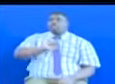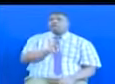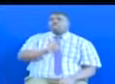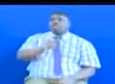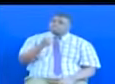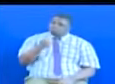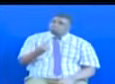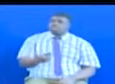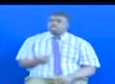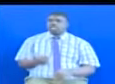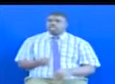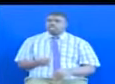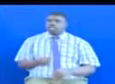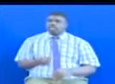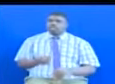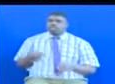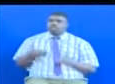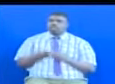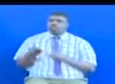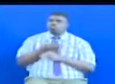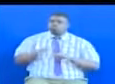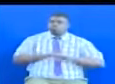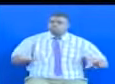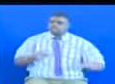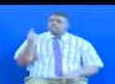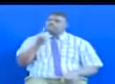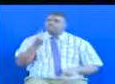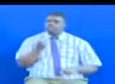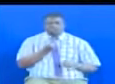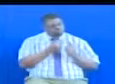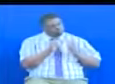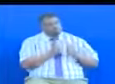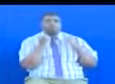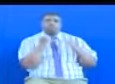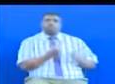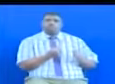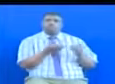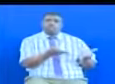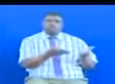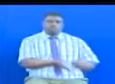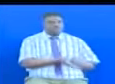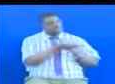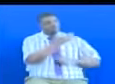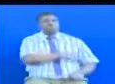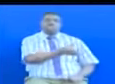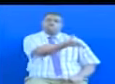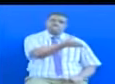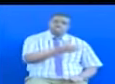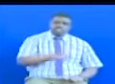hapa, anasema alizungumza paka kuhusu sama taifa, aliongea vitu vigumu humu ndani, lakini leo amekuwa naibu waziri.